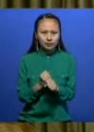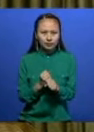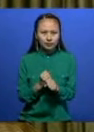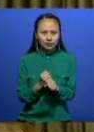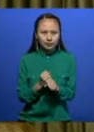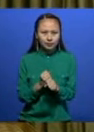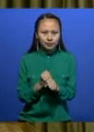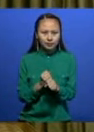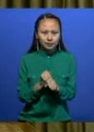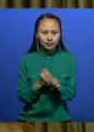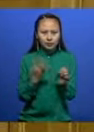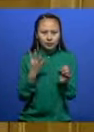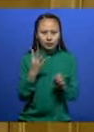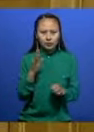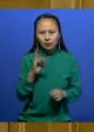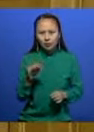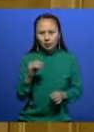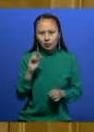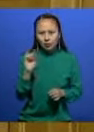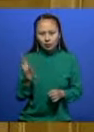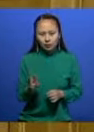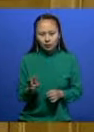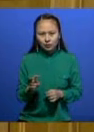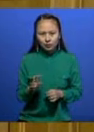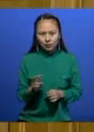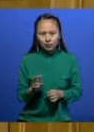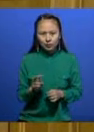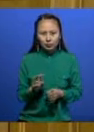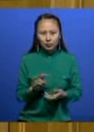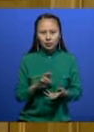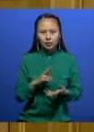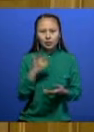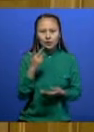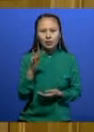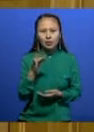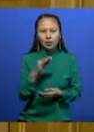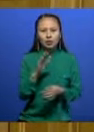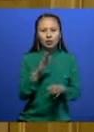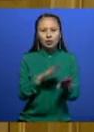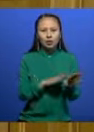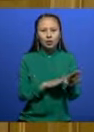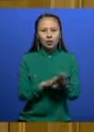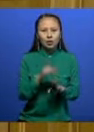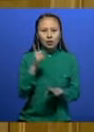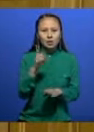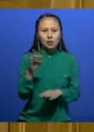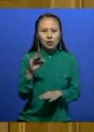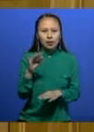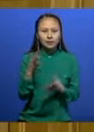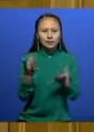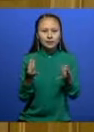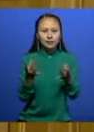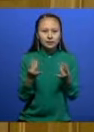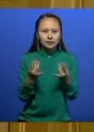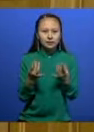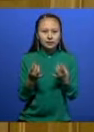өнімнің мөлшері 4 миллиард долларға жуық, оның 3 миллиарды өңделген түрде 1 миллиард доллары шикізат